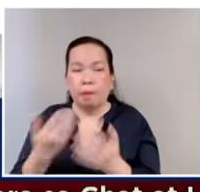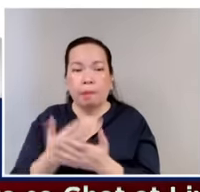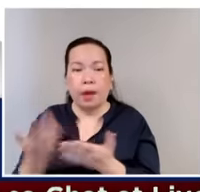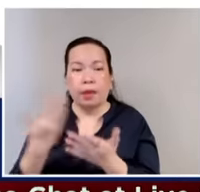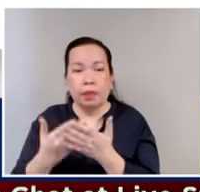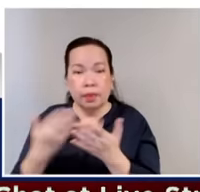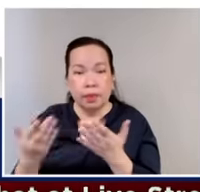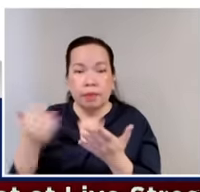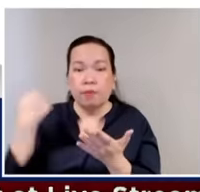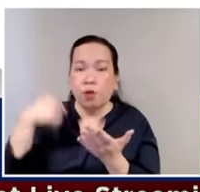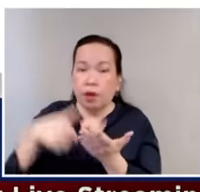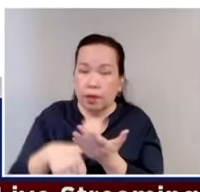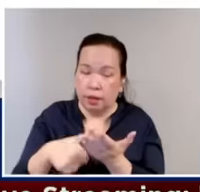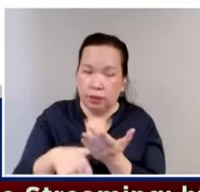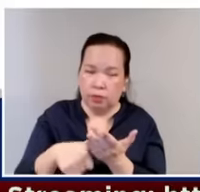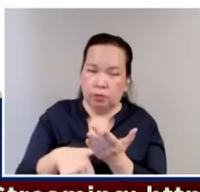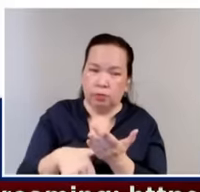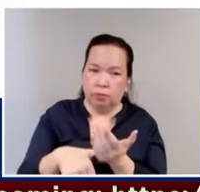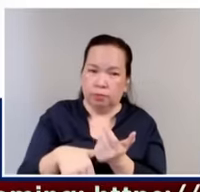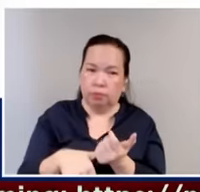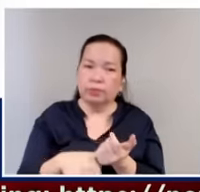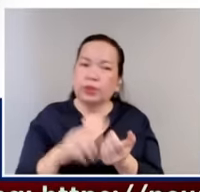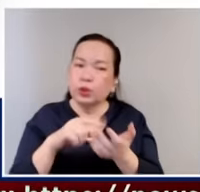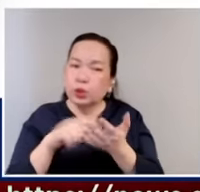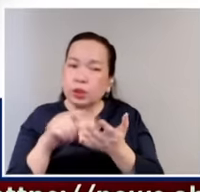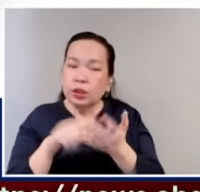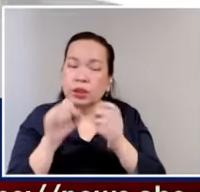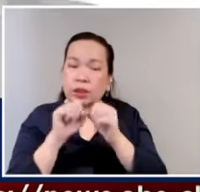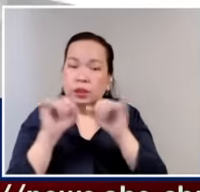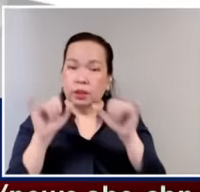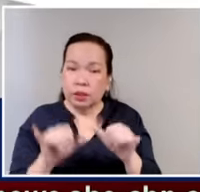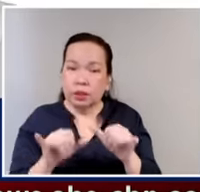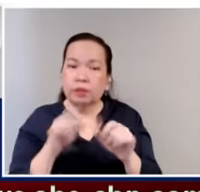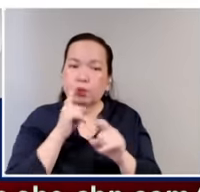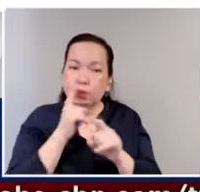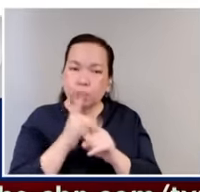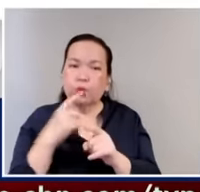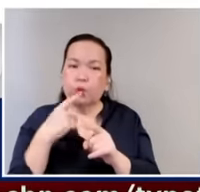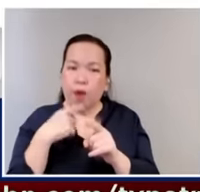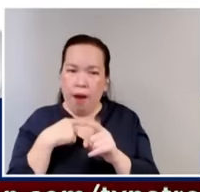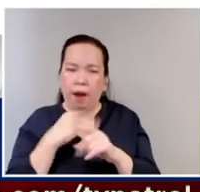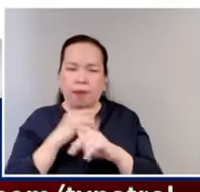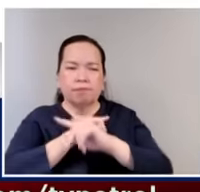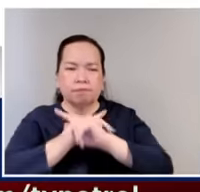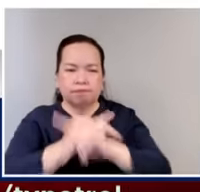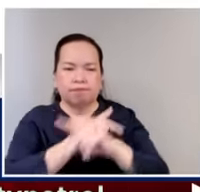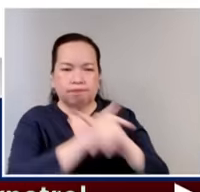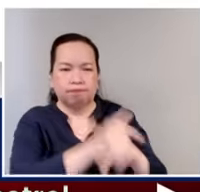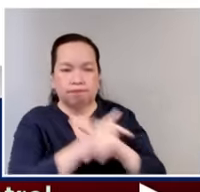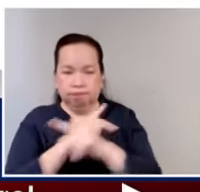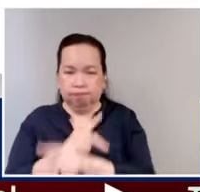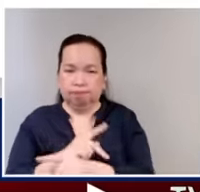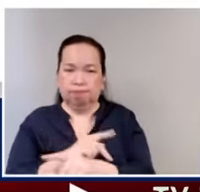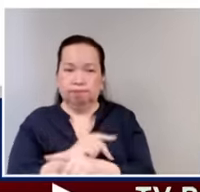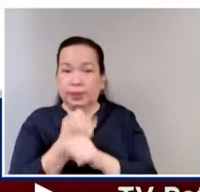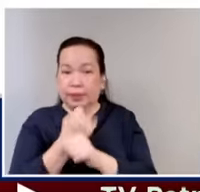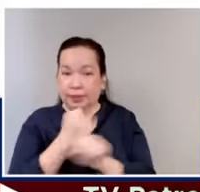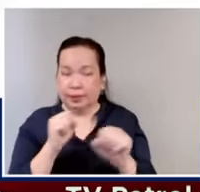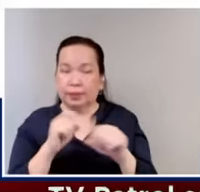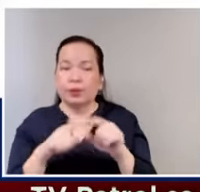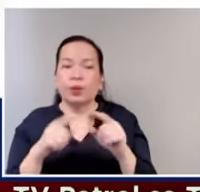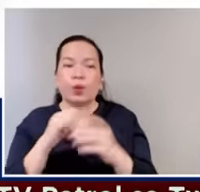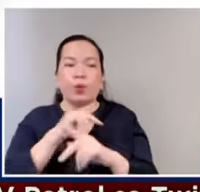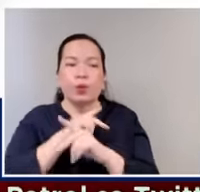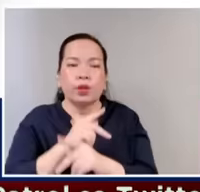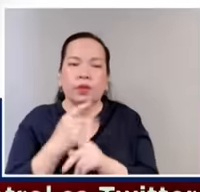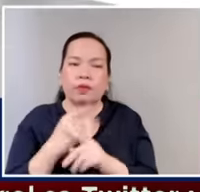halalan para masuri ang system at masigurong nakalatag ang mga security measures. Anya, proteksyon laban sa cyber attack